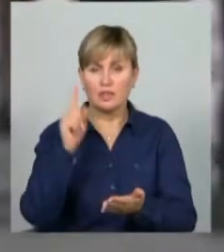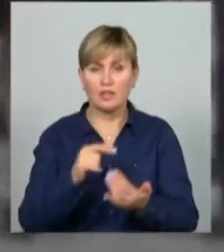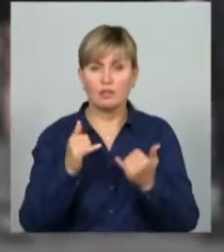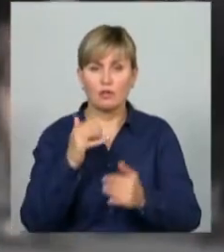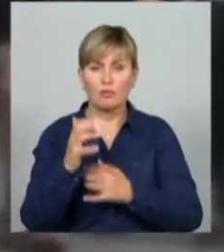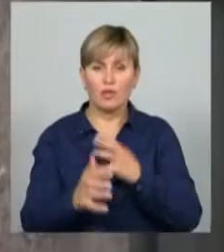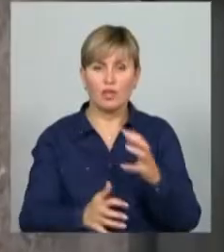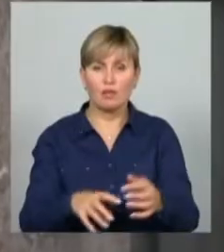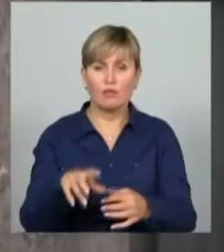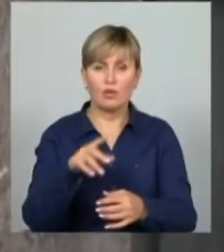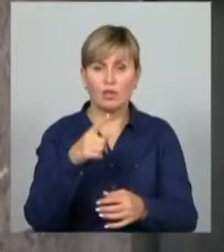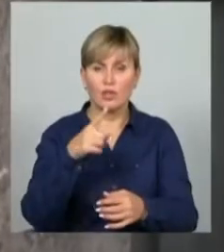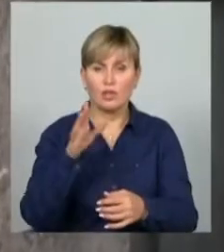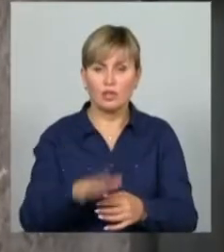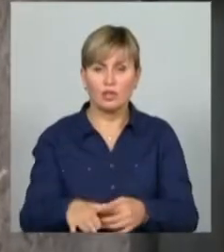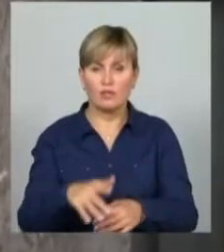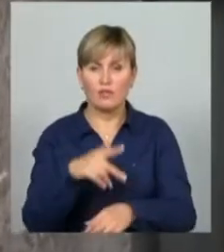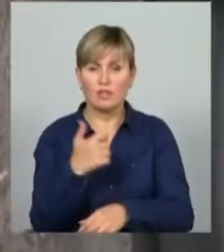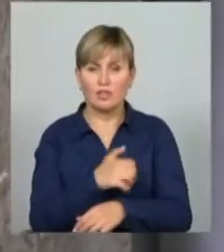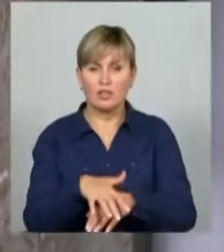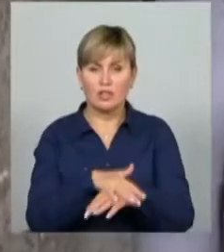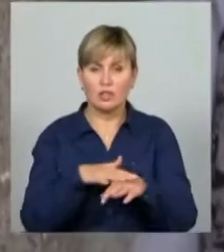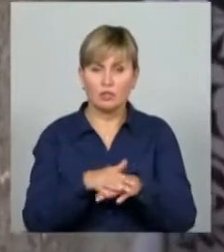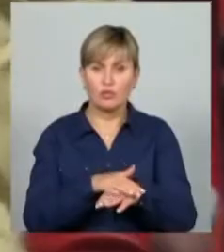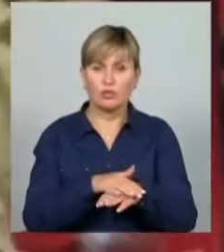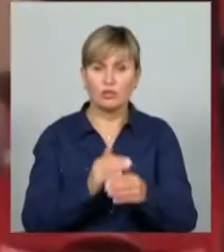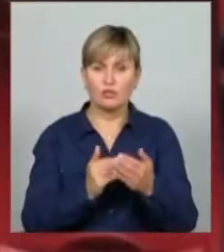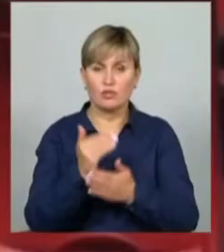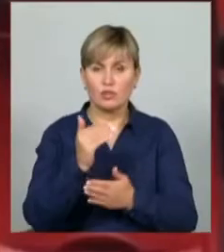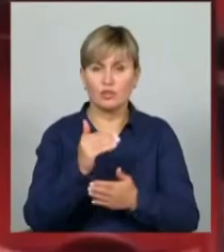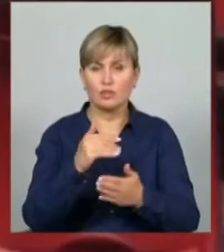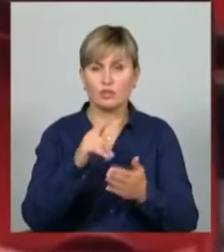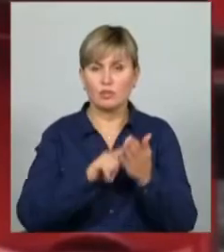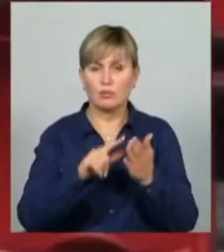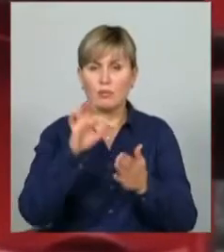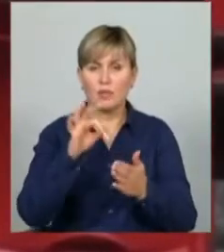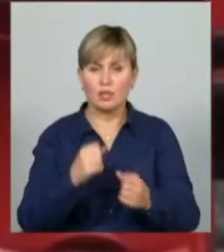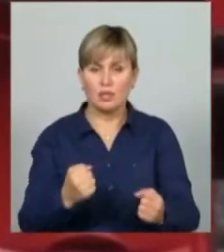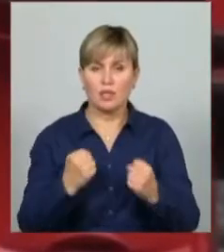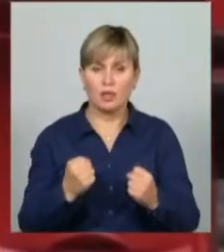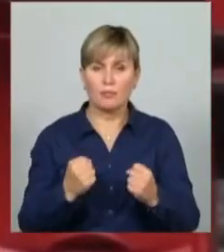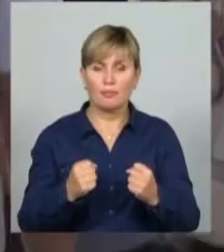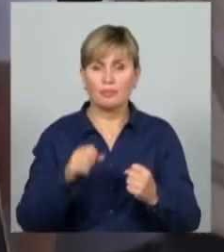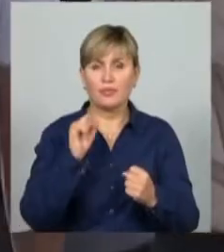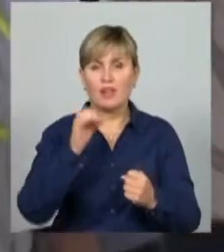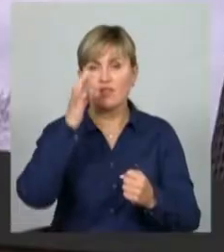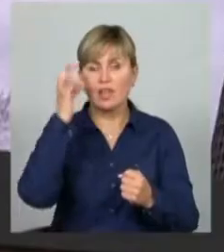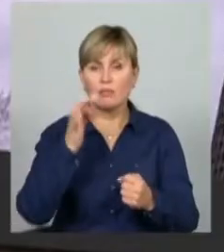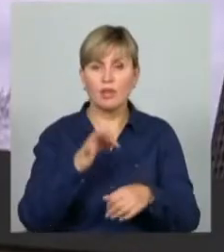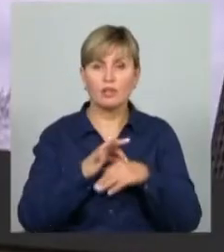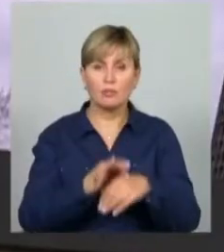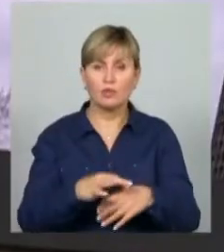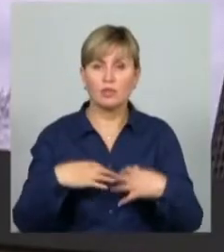сегодня мировой лидер по вакцинации населения. Иммунизированы свыше 70% жителей страны. А вот в Германии